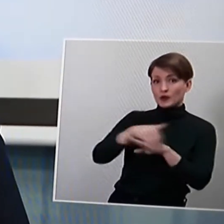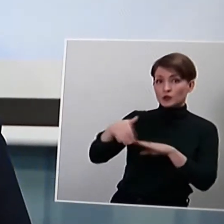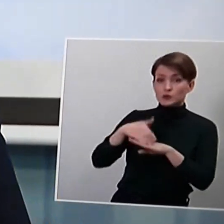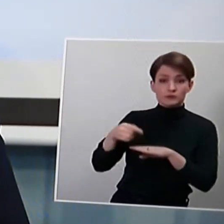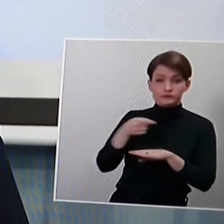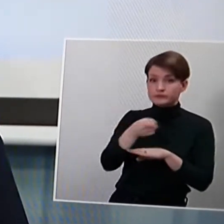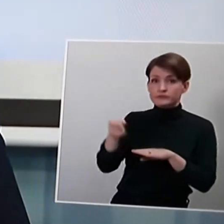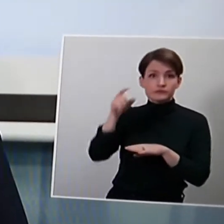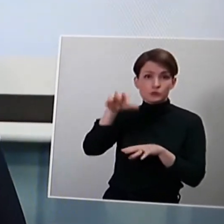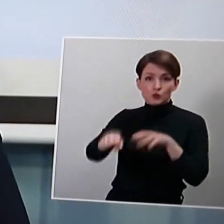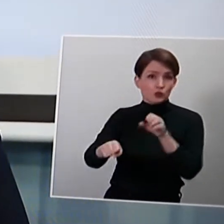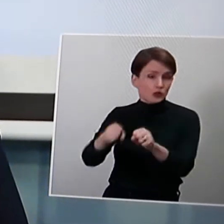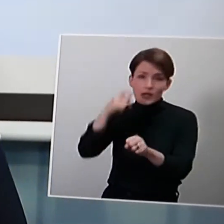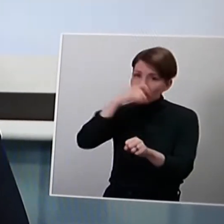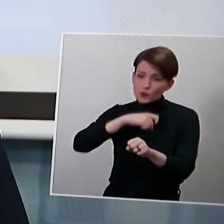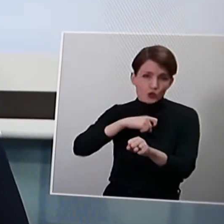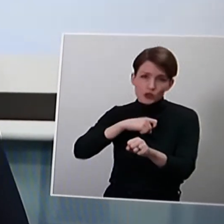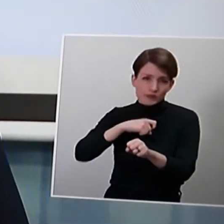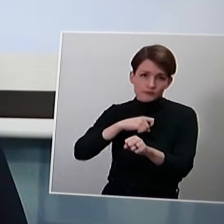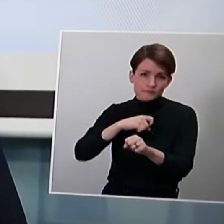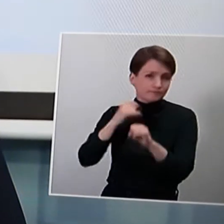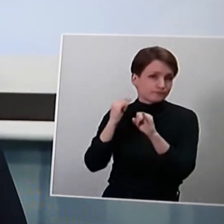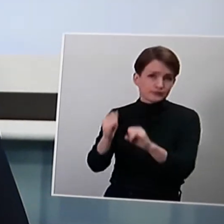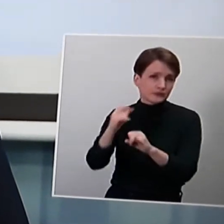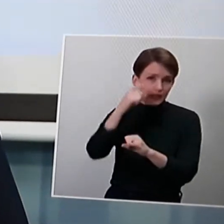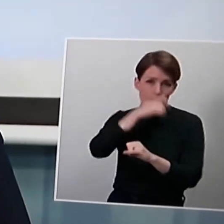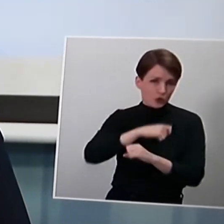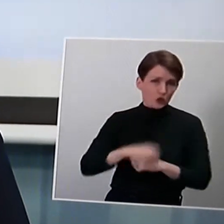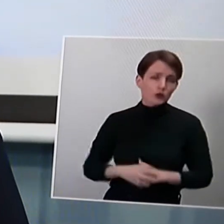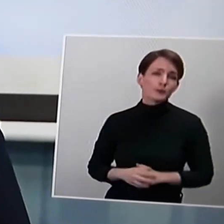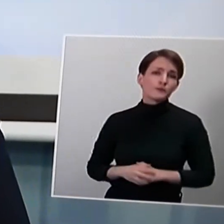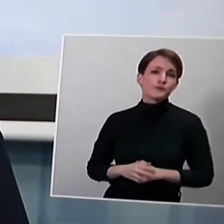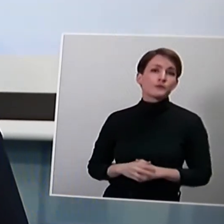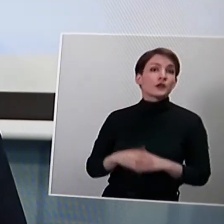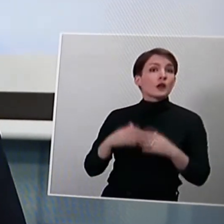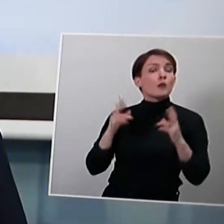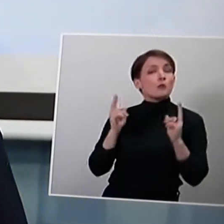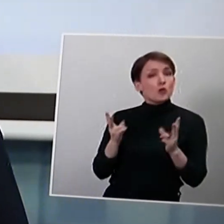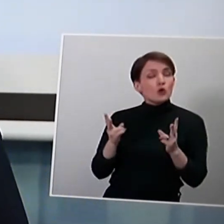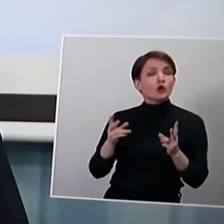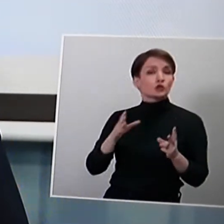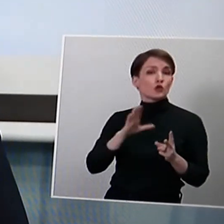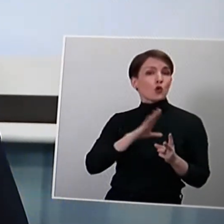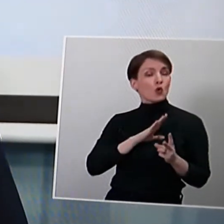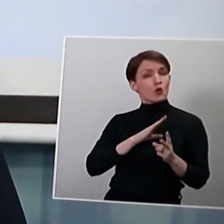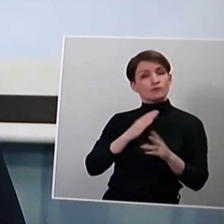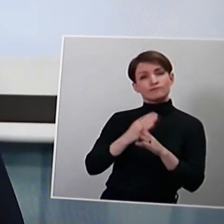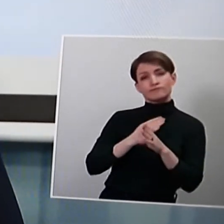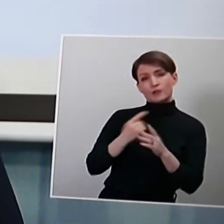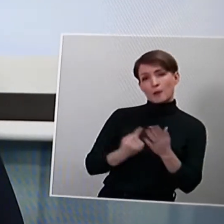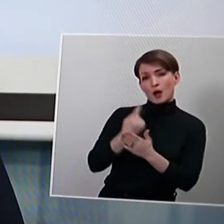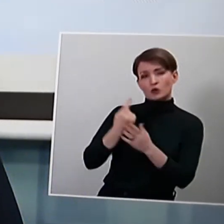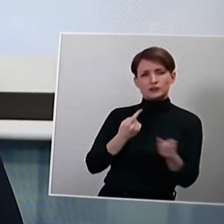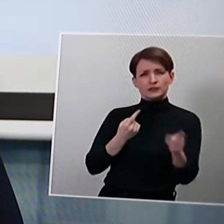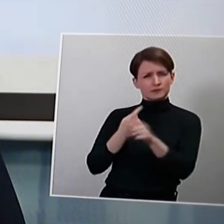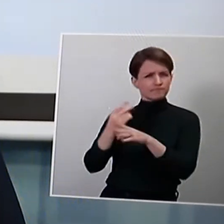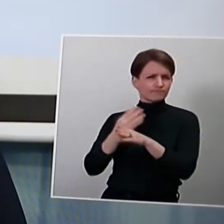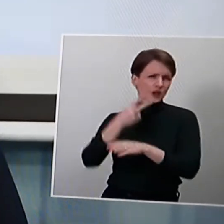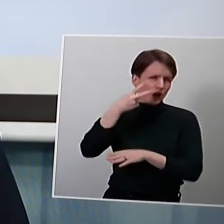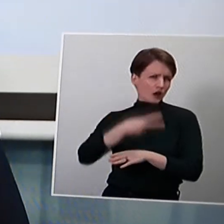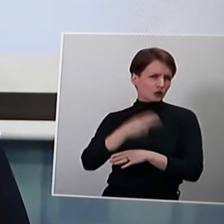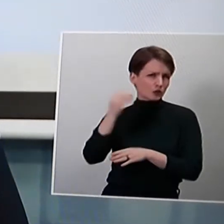voi puuttua. Sen lisäksi meillä on noin parikymmentä prosenttia tapauksista sellaisia, joita me emme voi